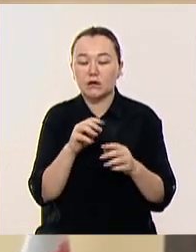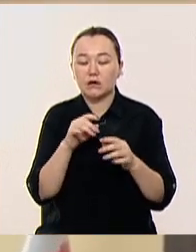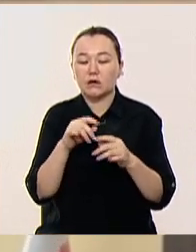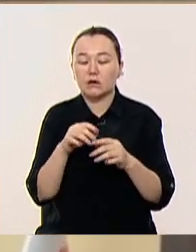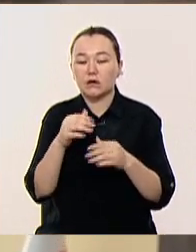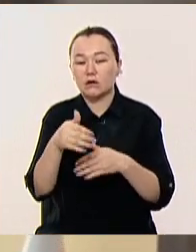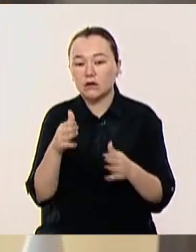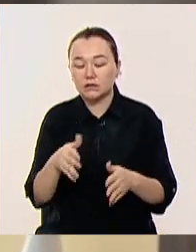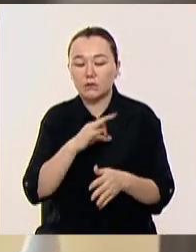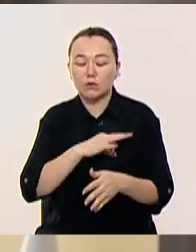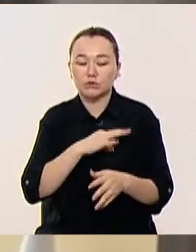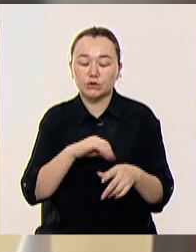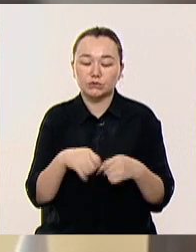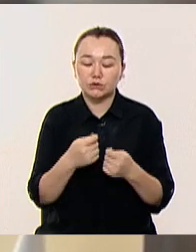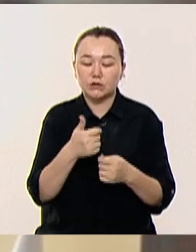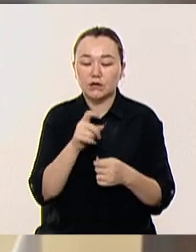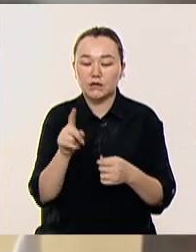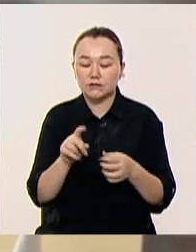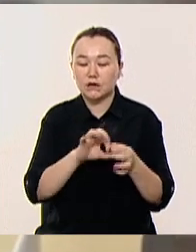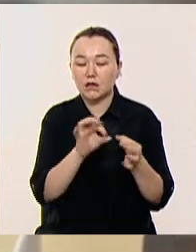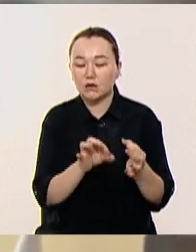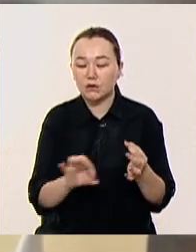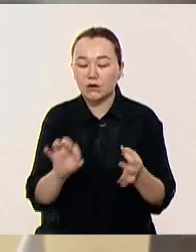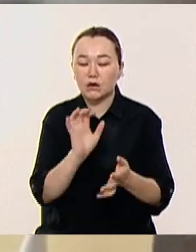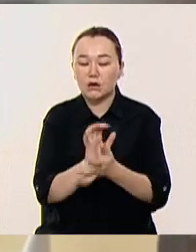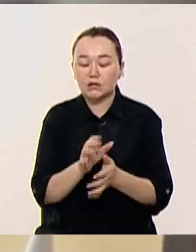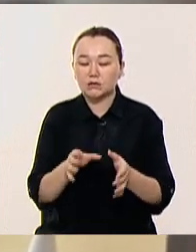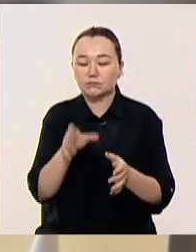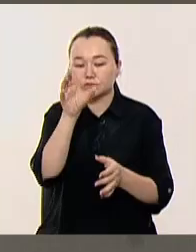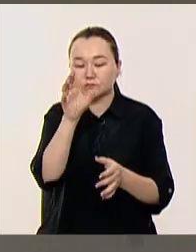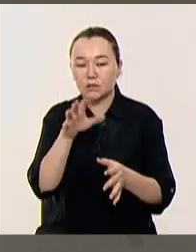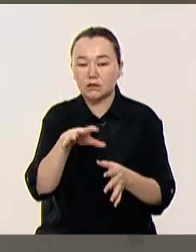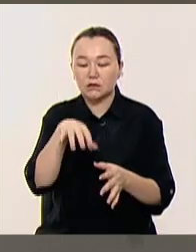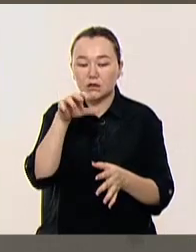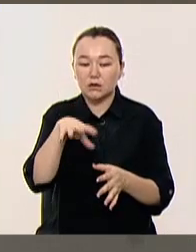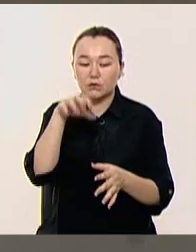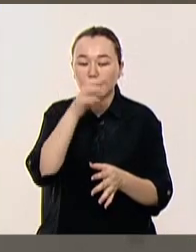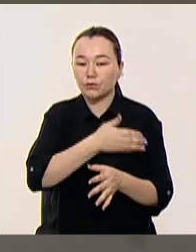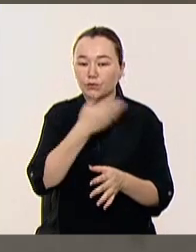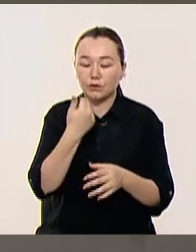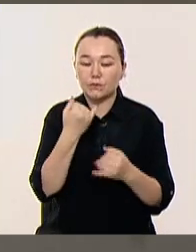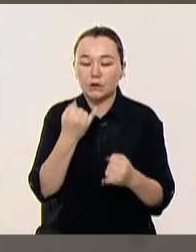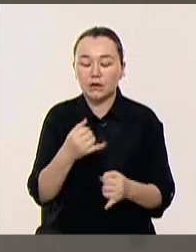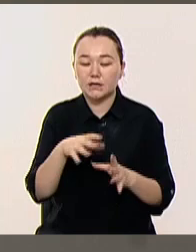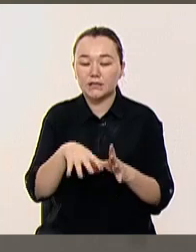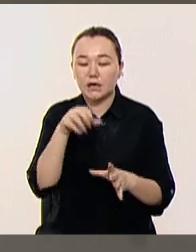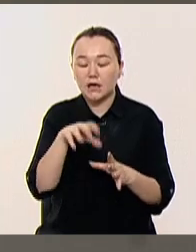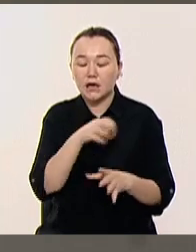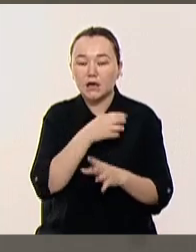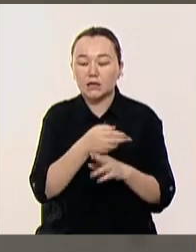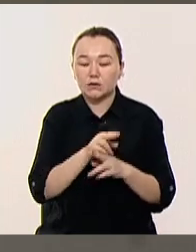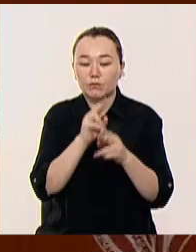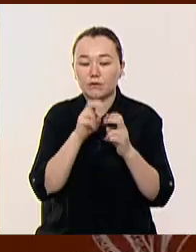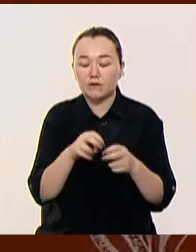нарушение правил эксплуатации газовой колонки, засорение воздухозаборного канала. А еще плохая тяга. Проверить ее можно